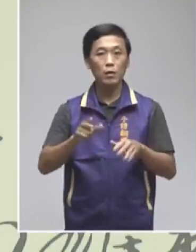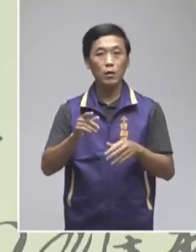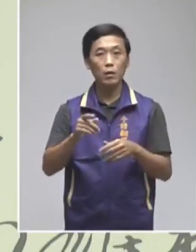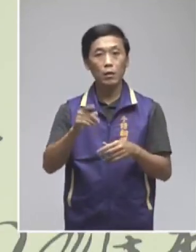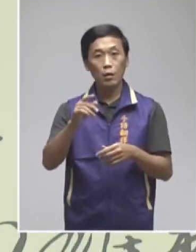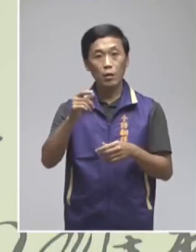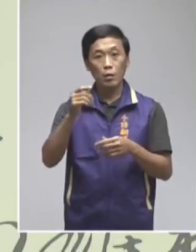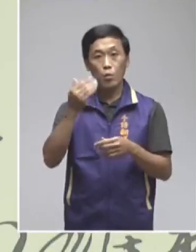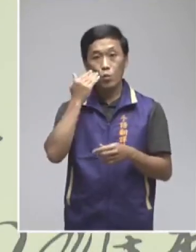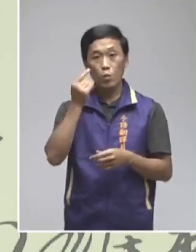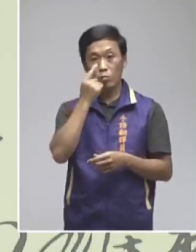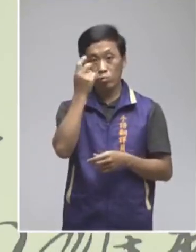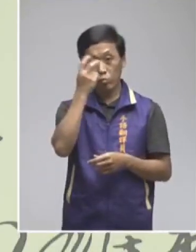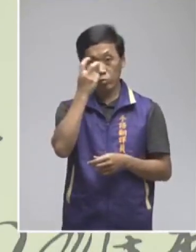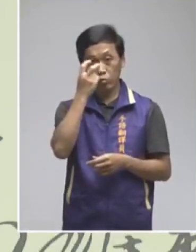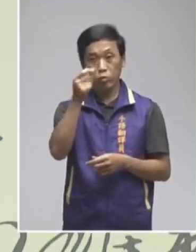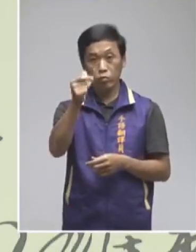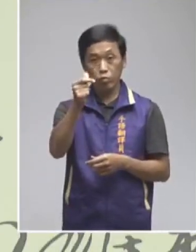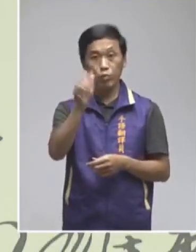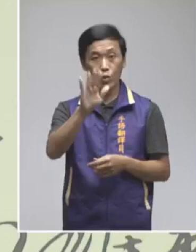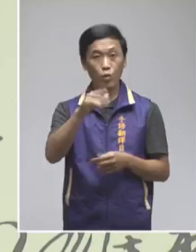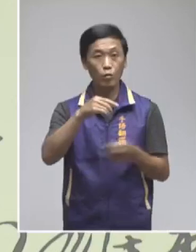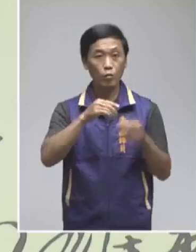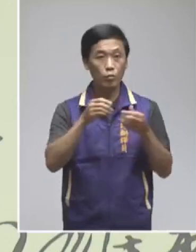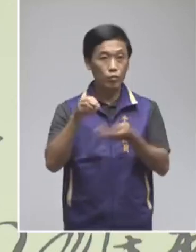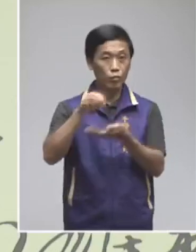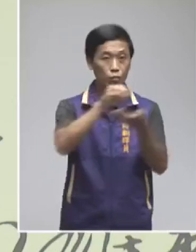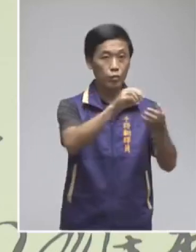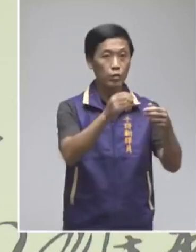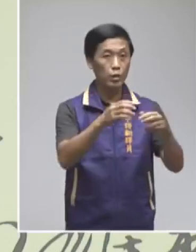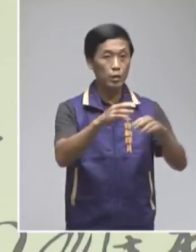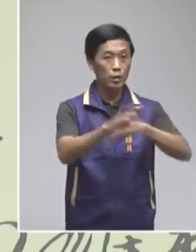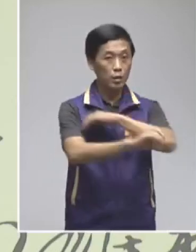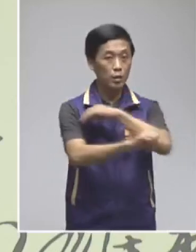苗打好打满。记者郑芳佩高雄报道。 那第二个呢，就是社区嘛。